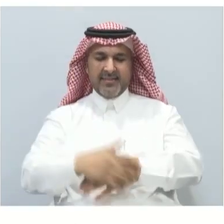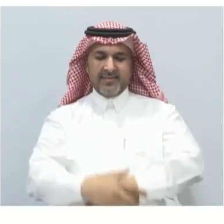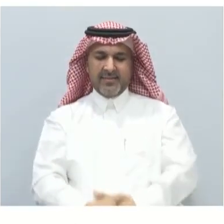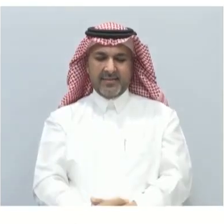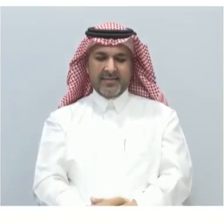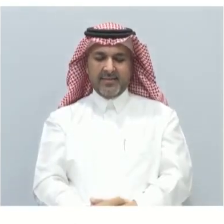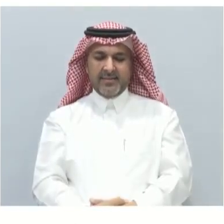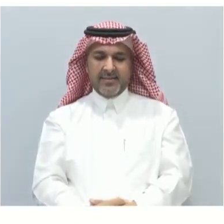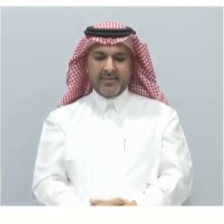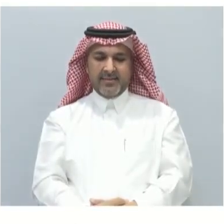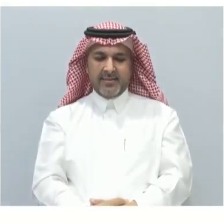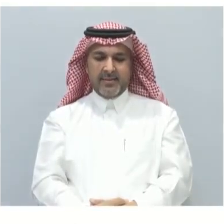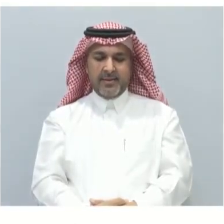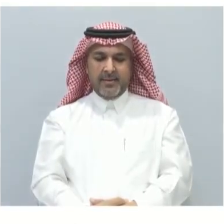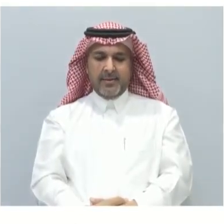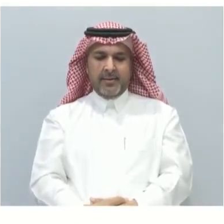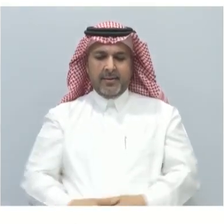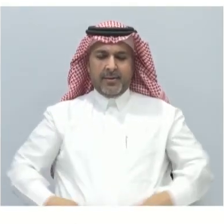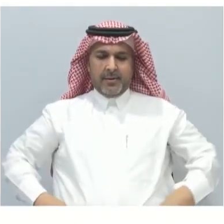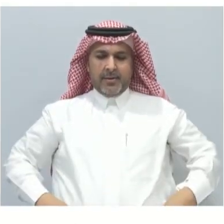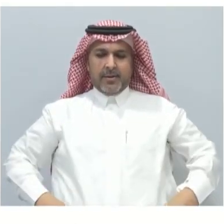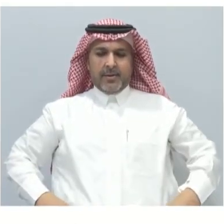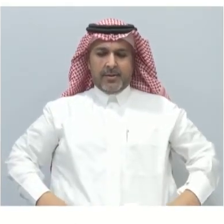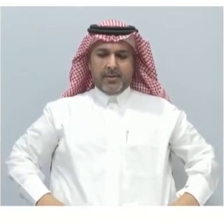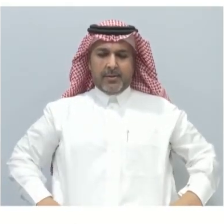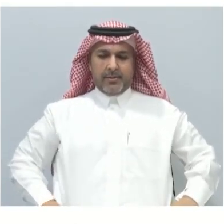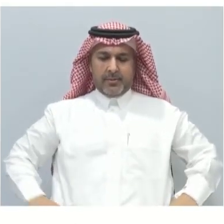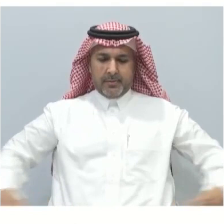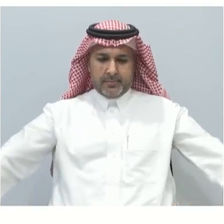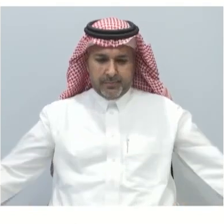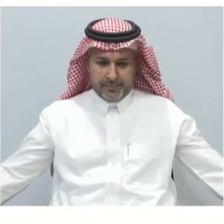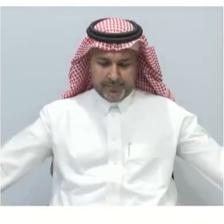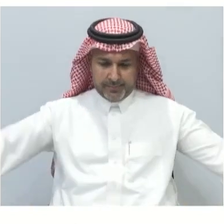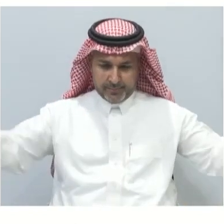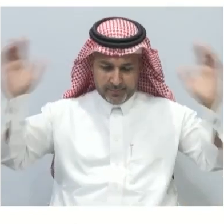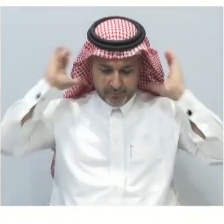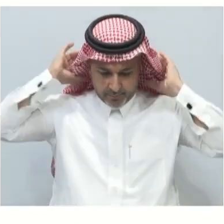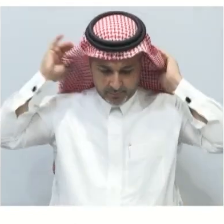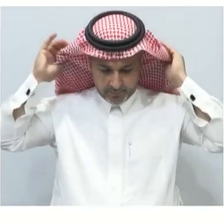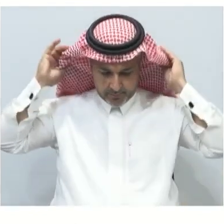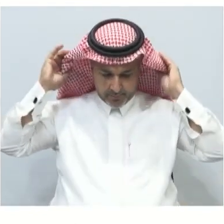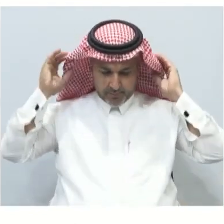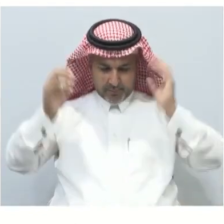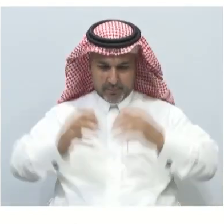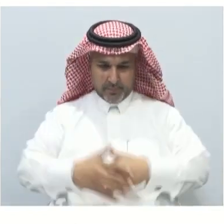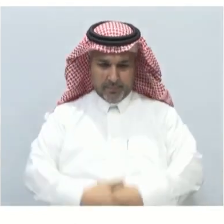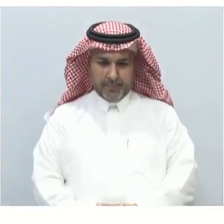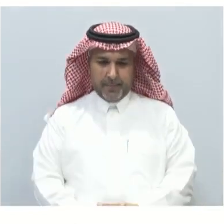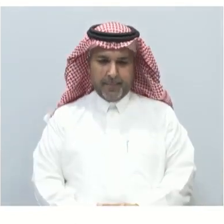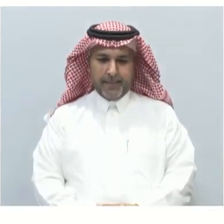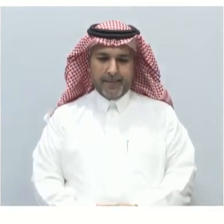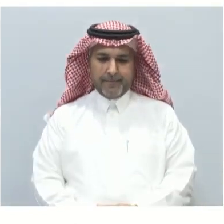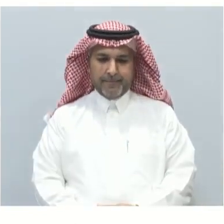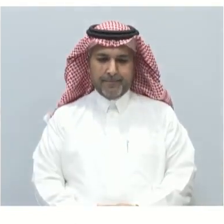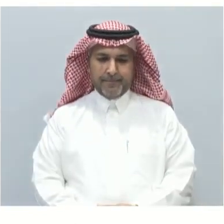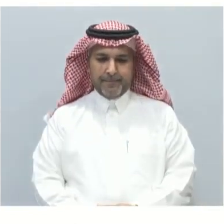181 ال و 939 ونقول فاص